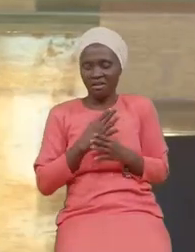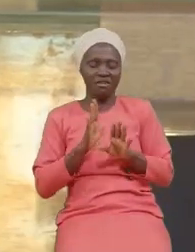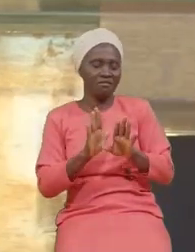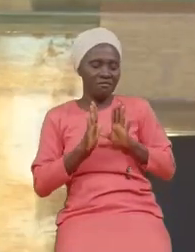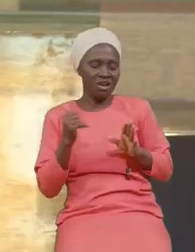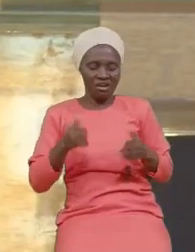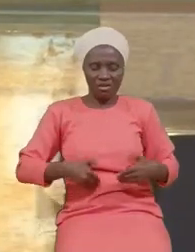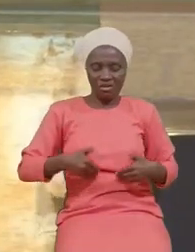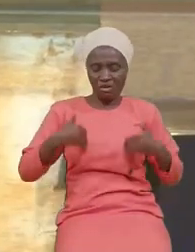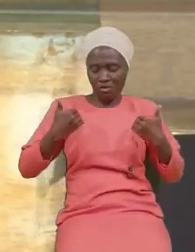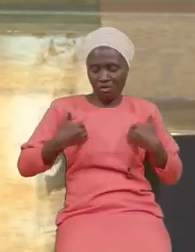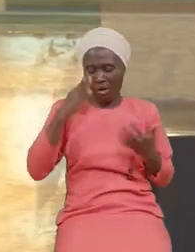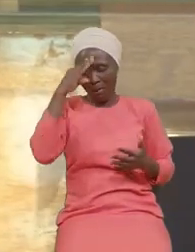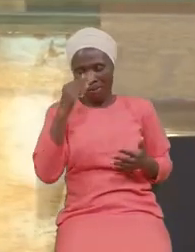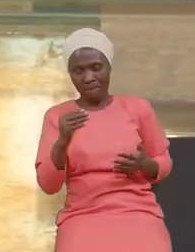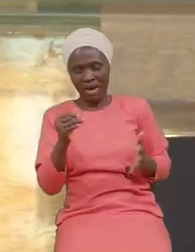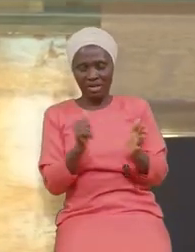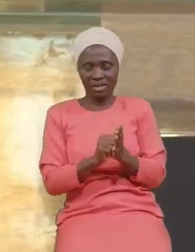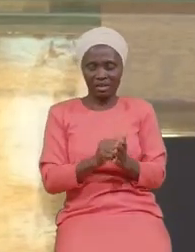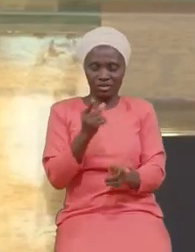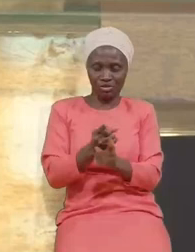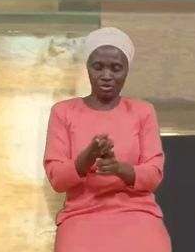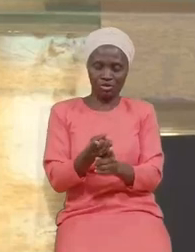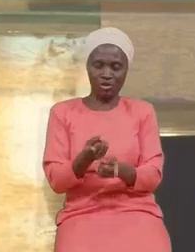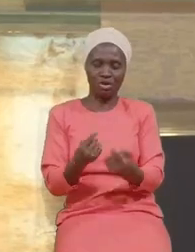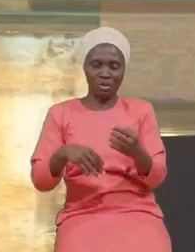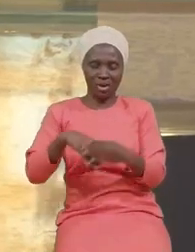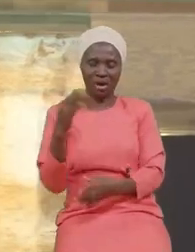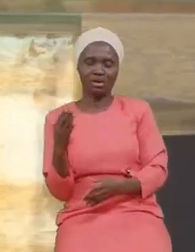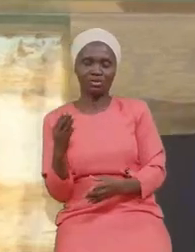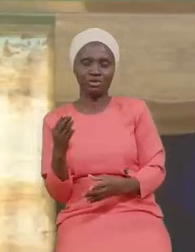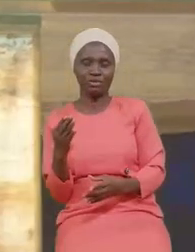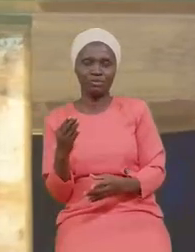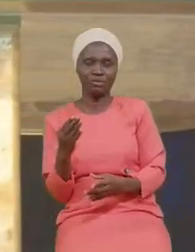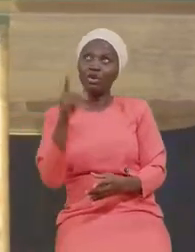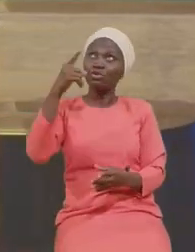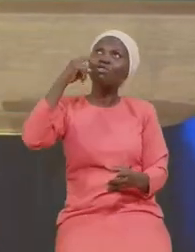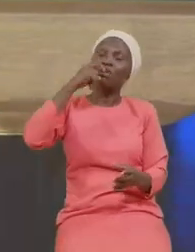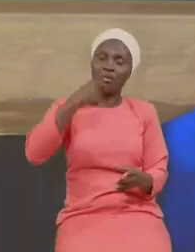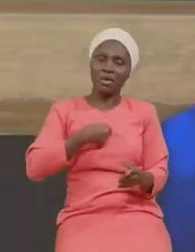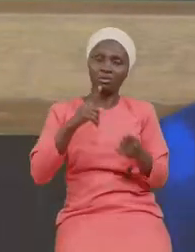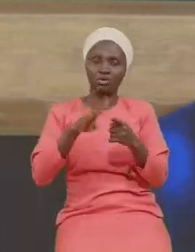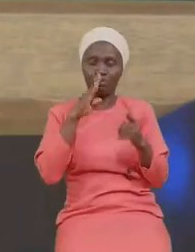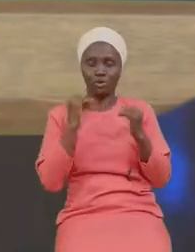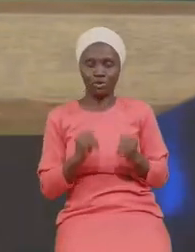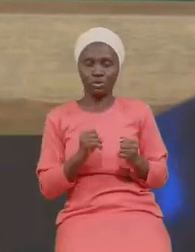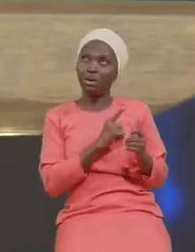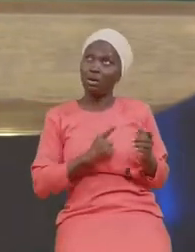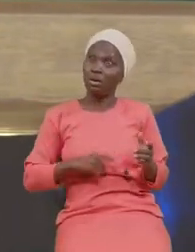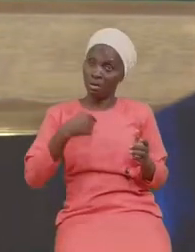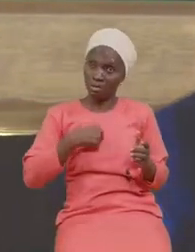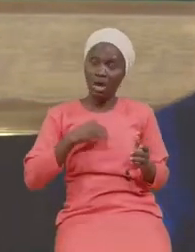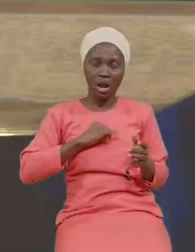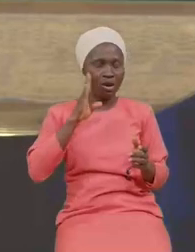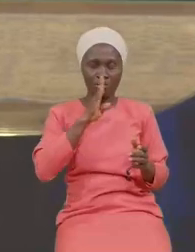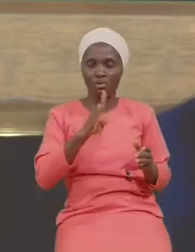primaire le mois passé je ne vais pas craindre un adolescent qui a commencé de qui a commencé sa vie tu m'as dit